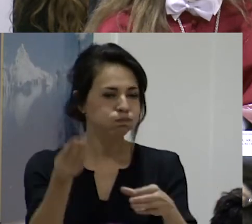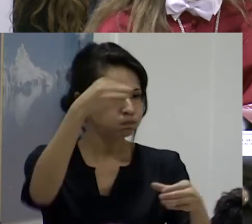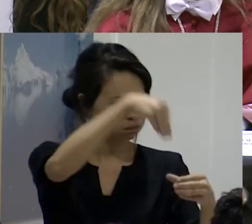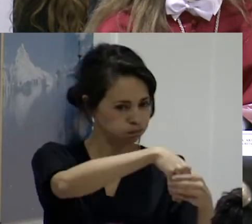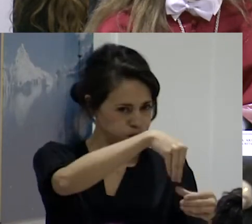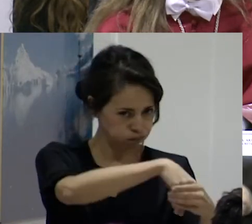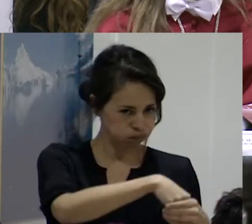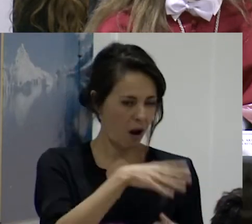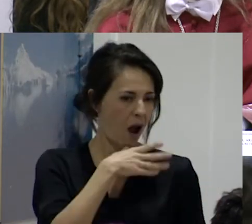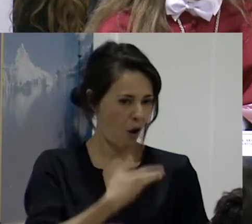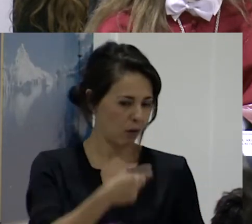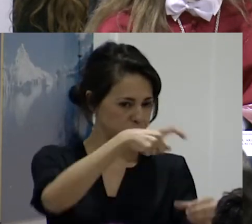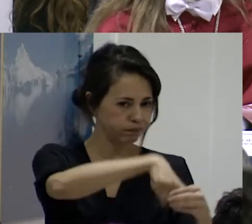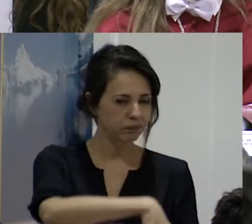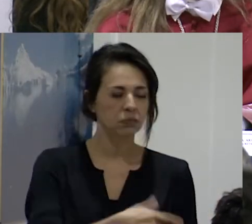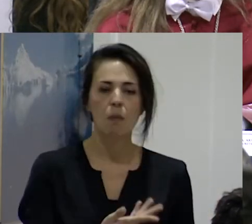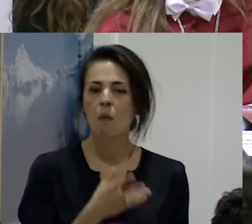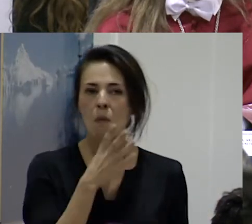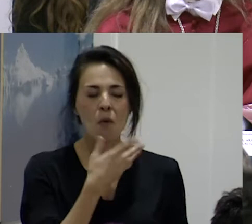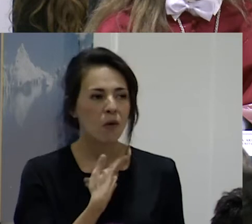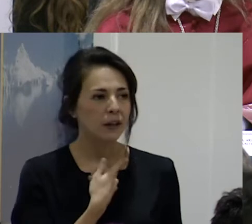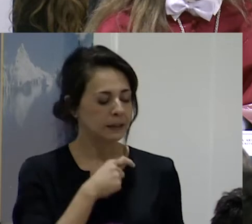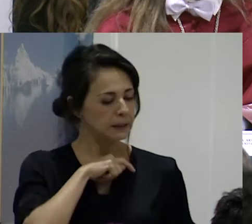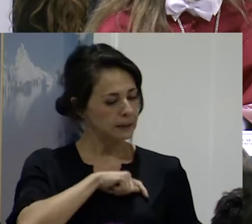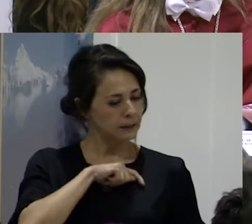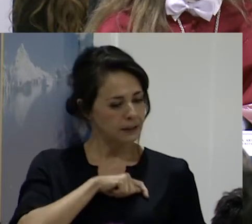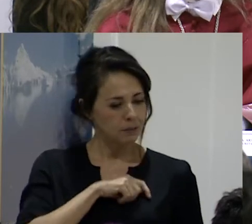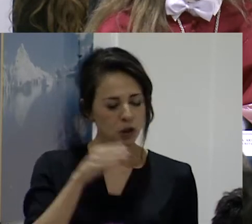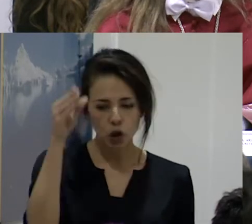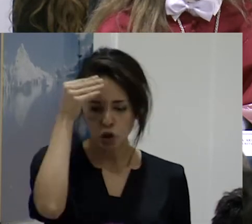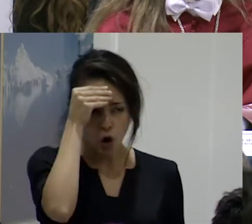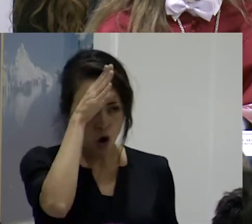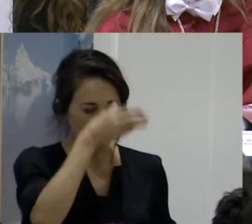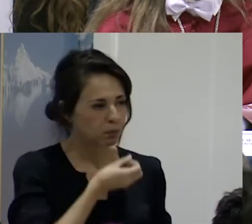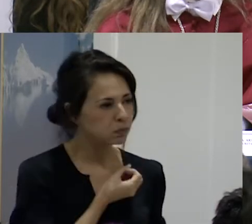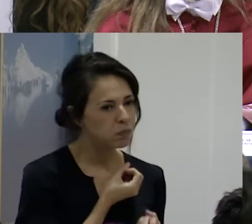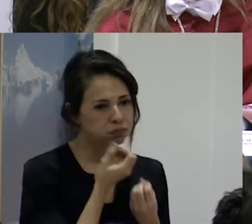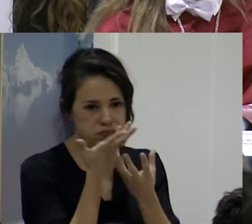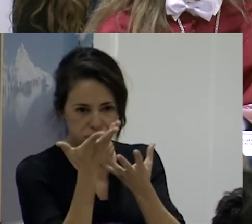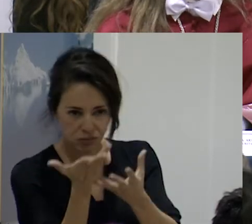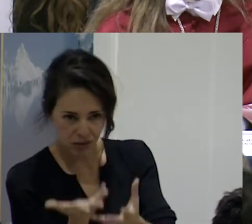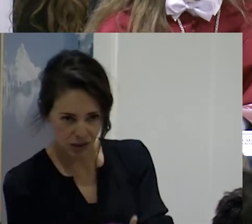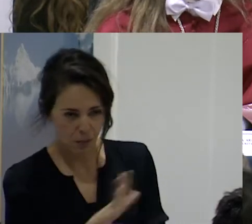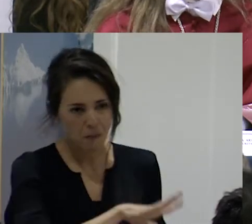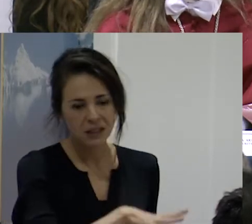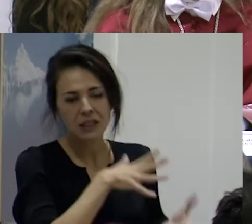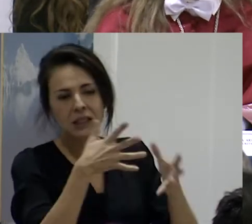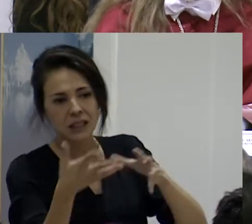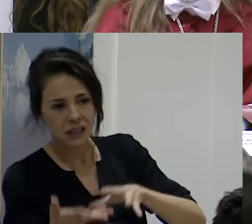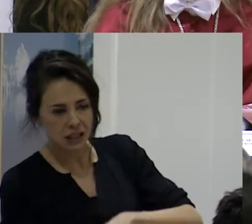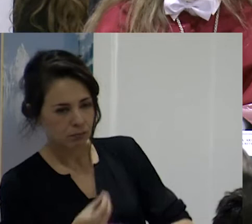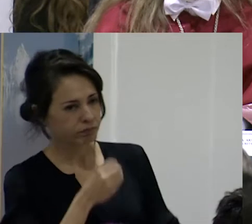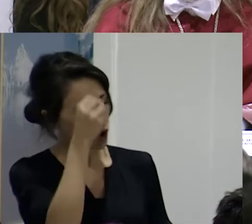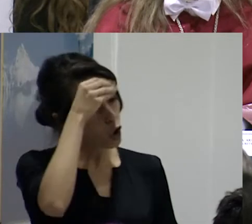coneixements, interpretant i ajudant a saber interpretar, coneguent i saber, i sabent transmetre el